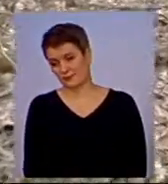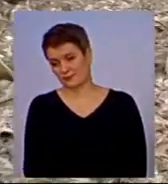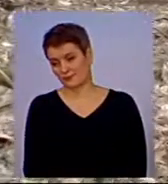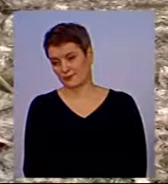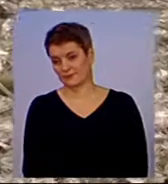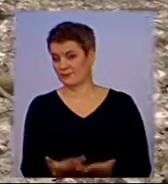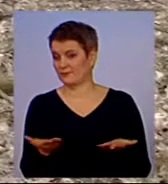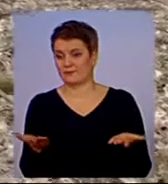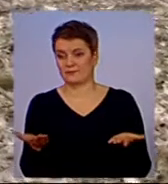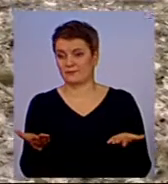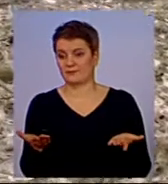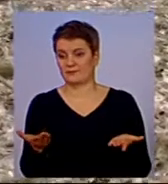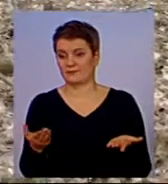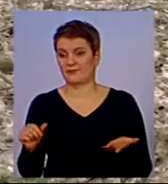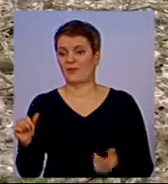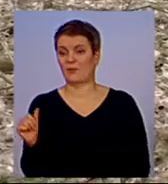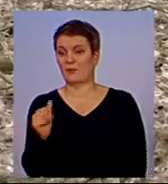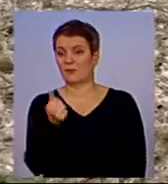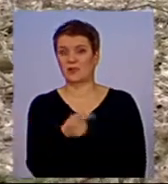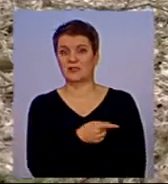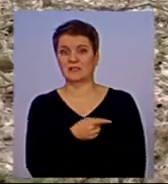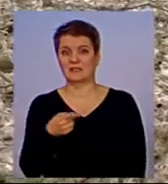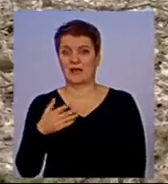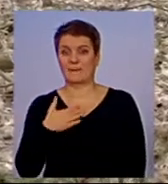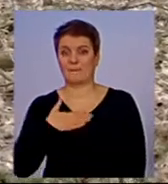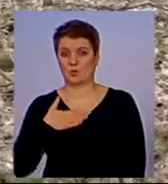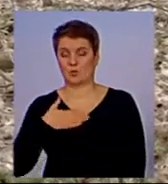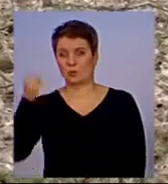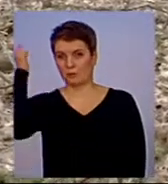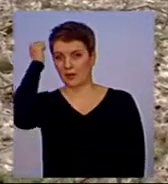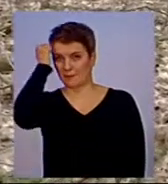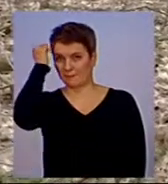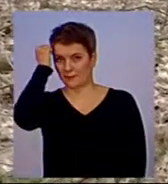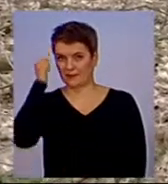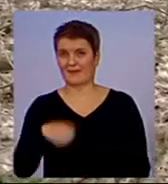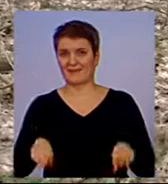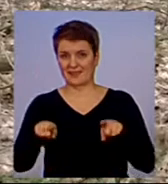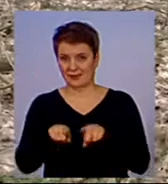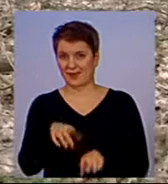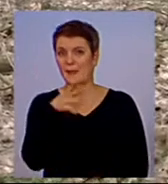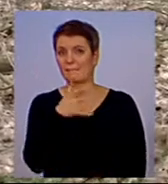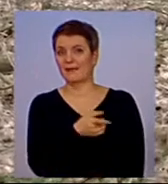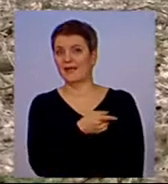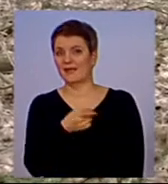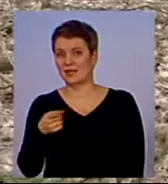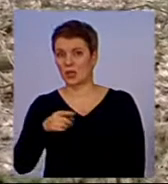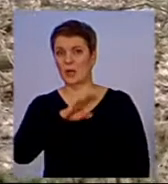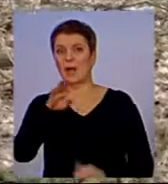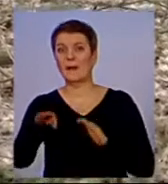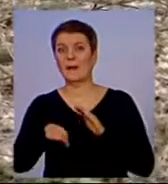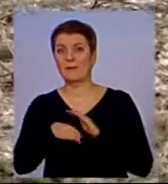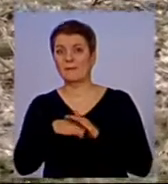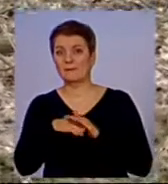Ну, це вперше за мою пам'ять, що у такий період підсніжник